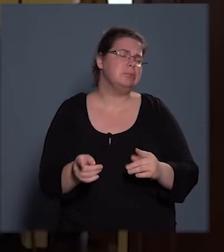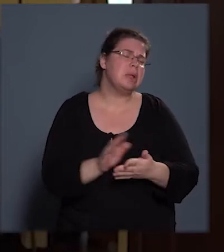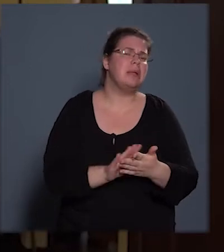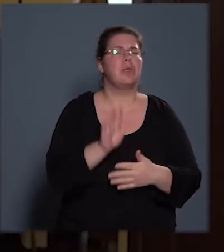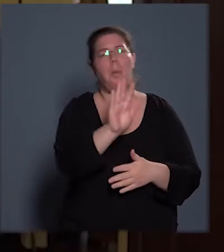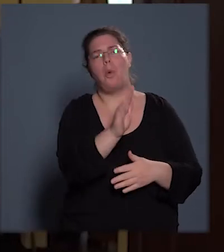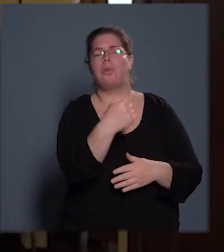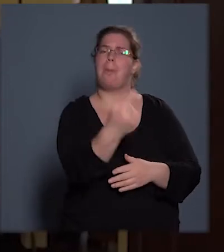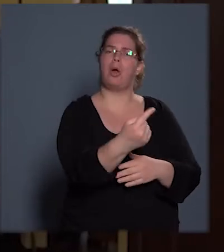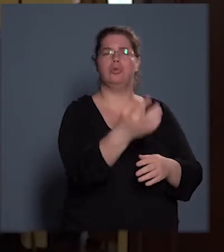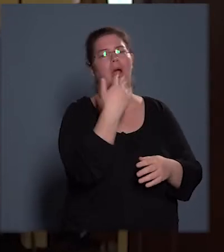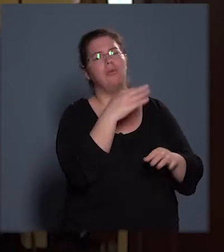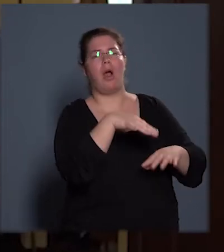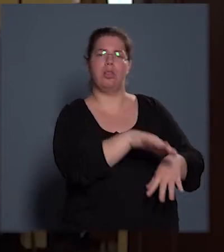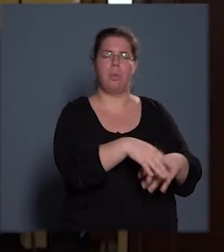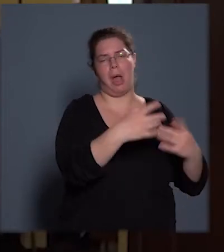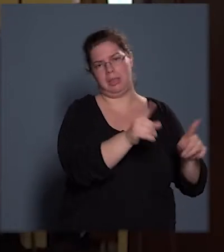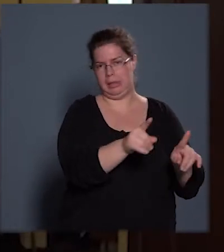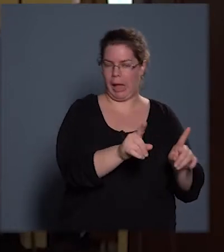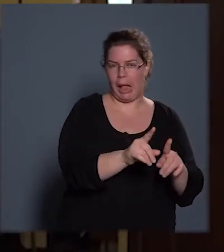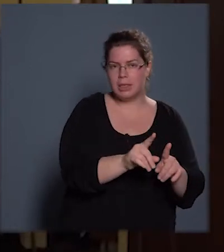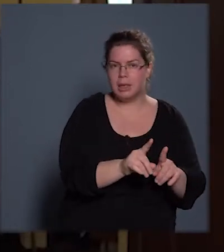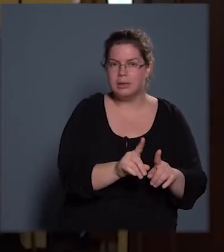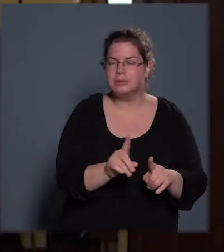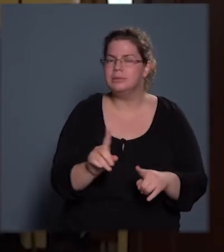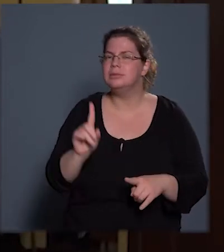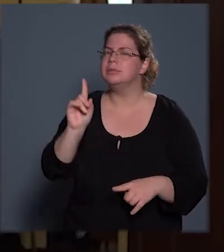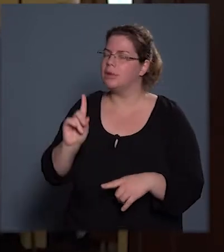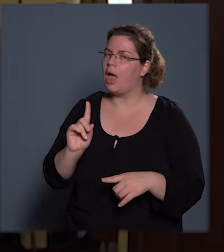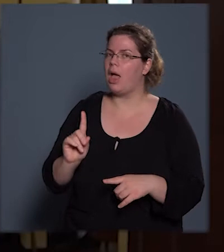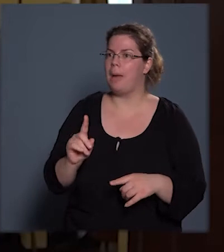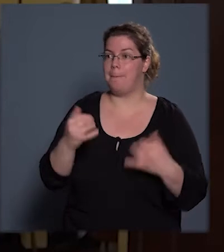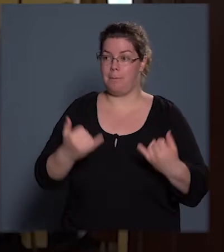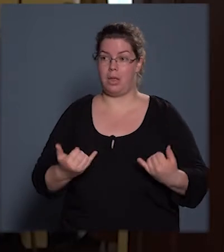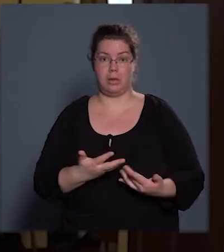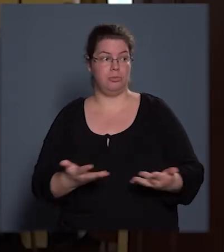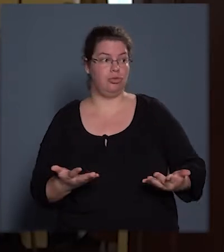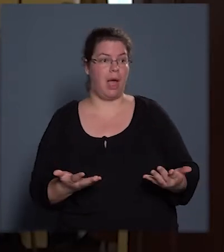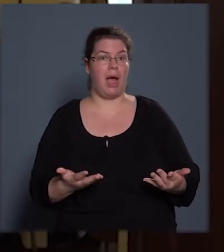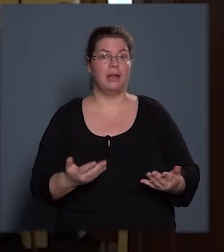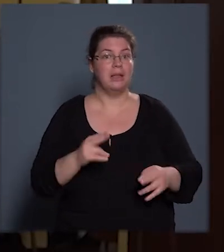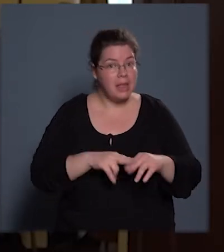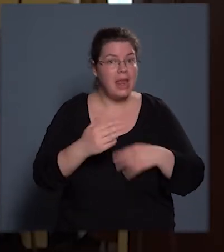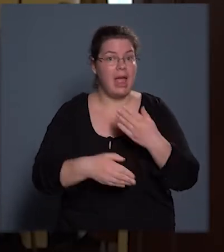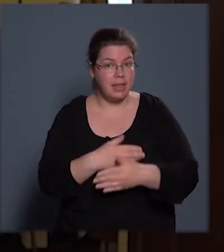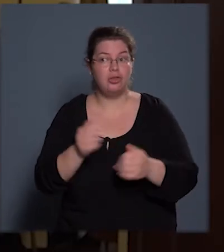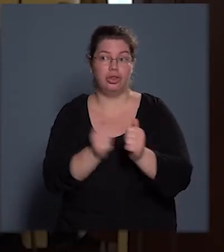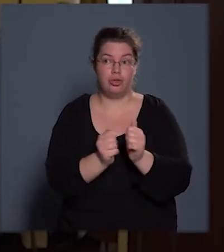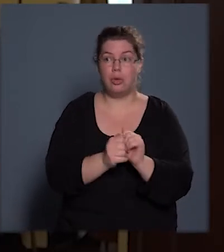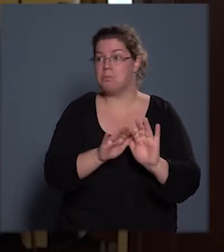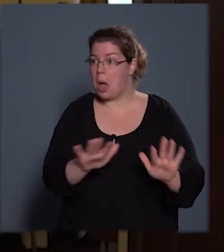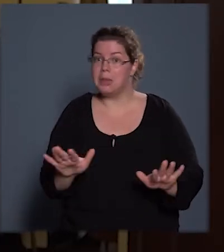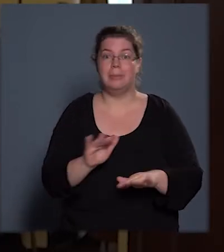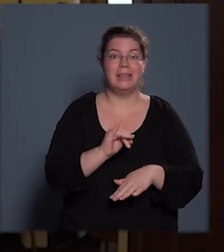csak maguknak, a faluba, stb. Énekelgettek. De manapság rendszeresen, sűrűn, tehát majdnem